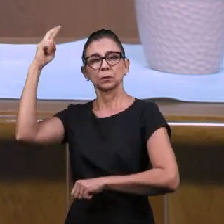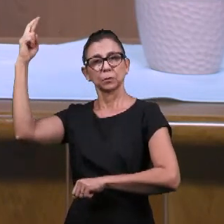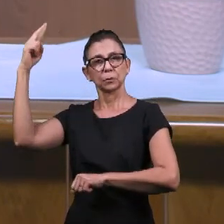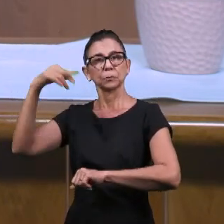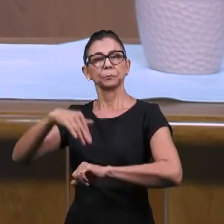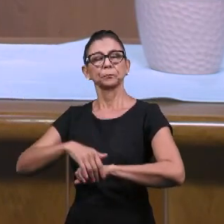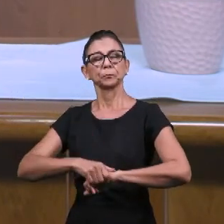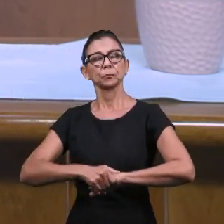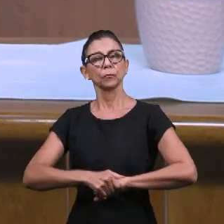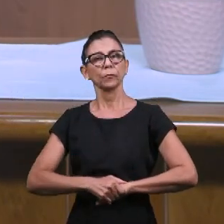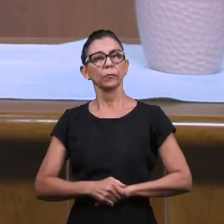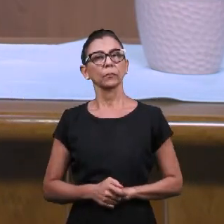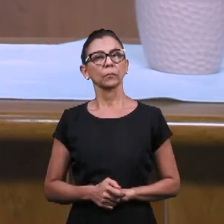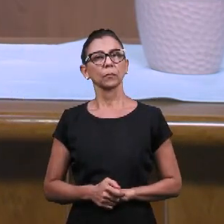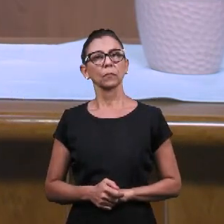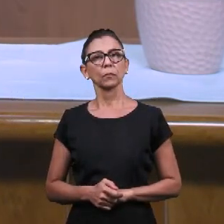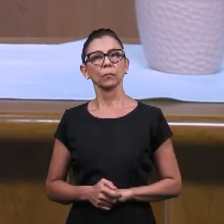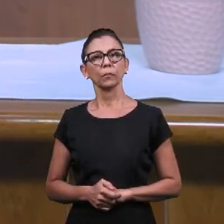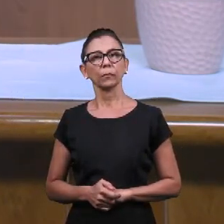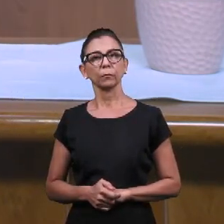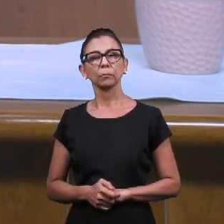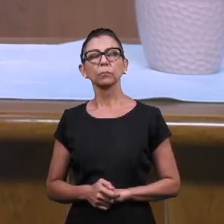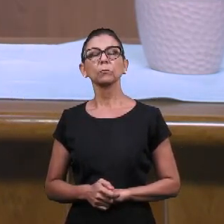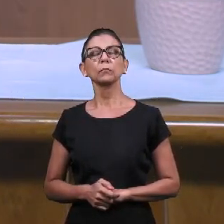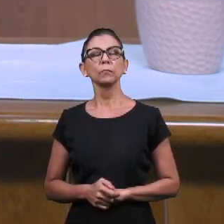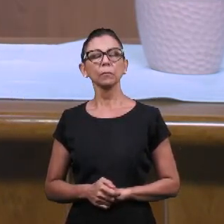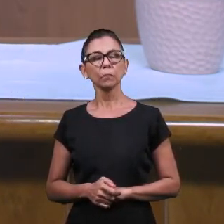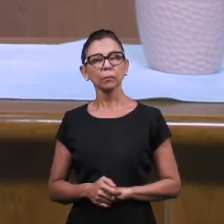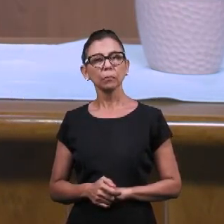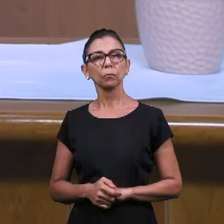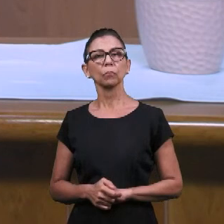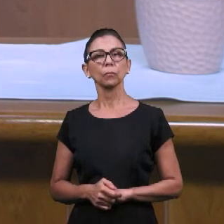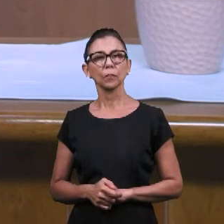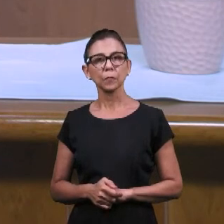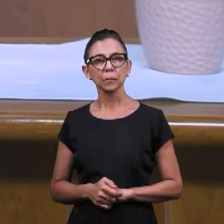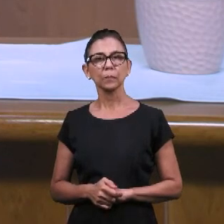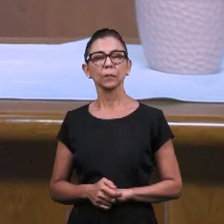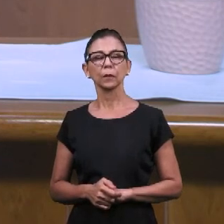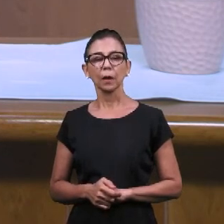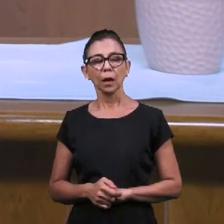ни в чем, но пребывая в распоряжении Господа.